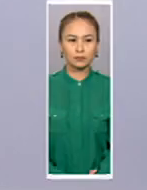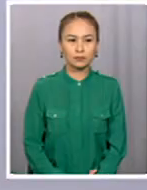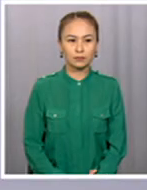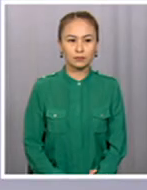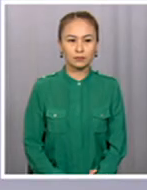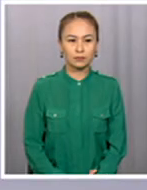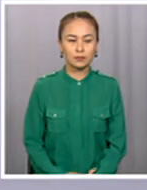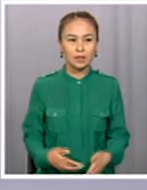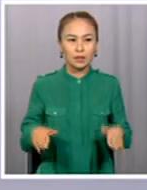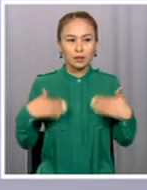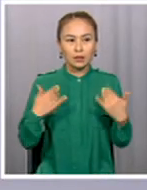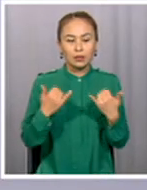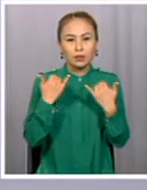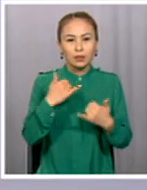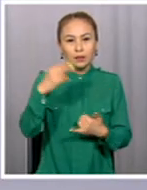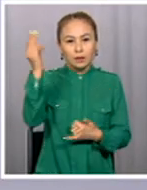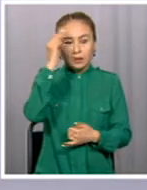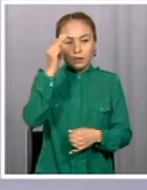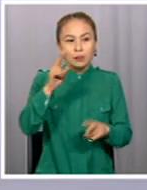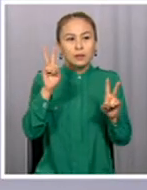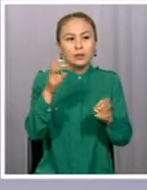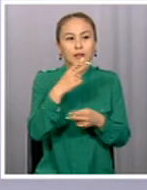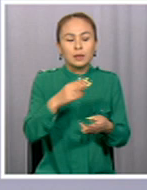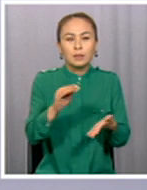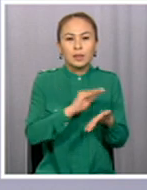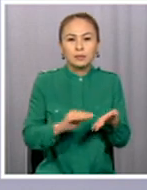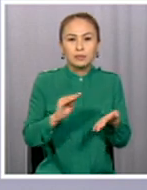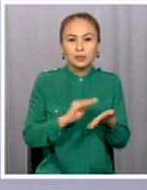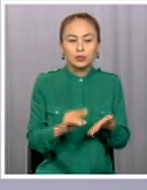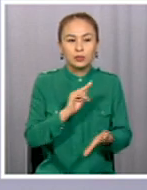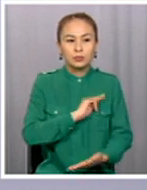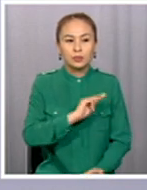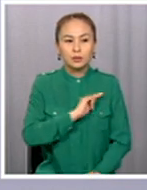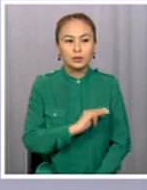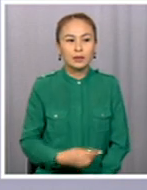Сәлеметсіңдер ме? Бүгінгі сабағымыздың тақырыбы мәтінмен жұмыс.